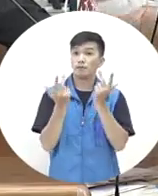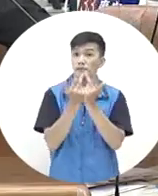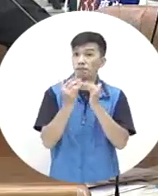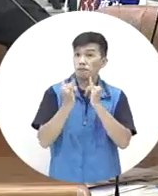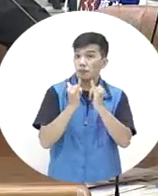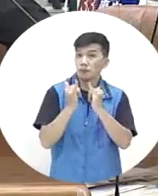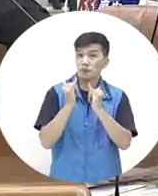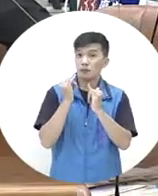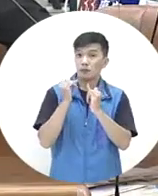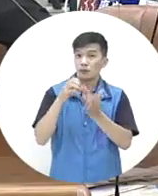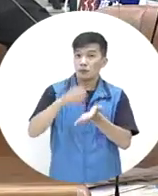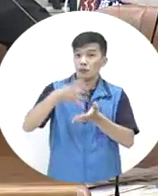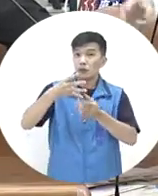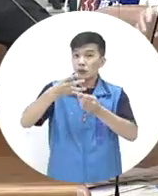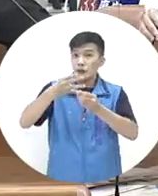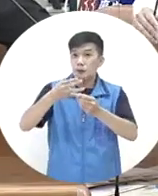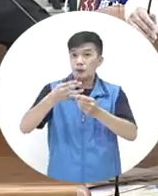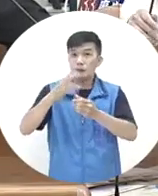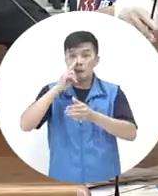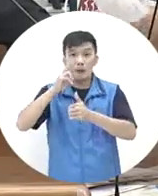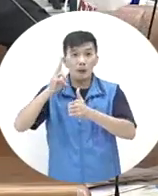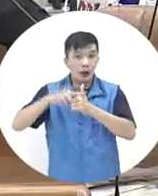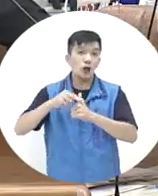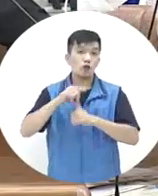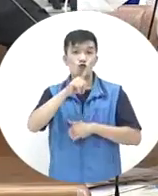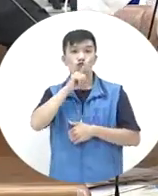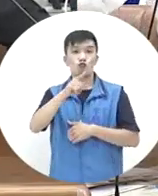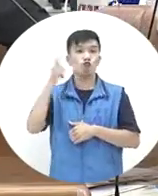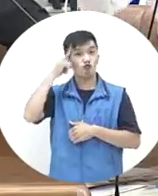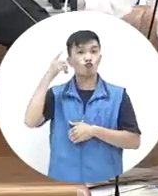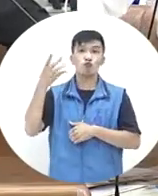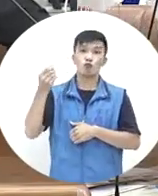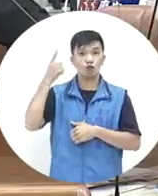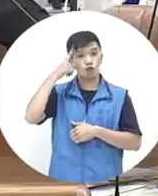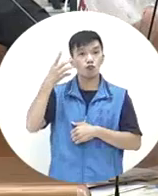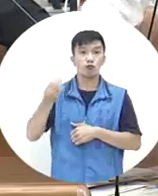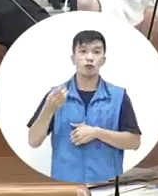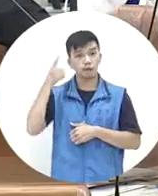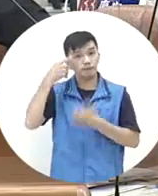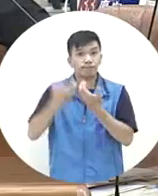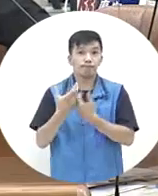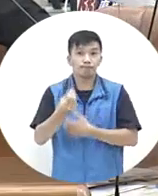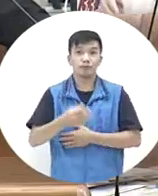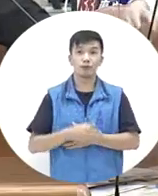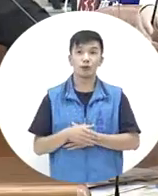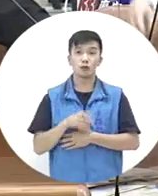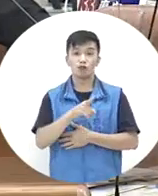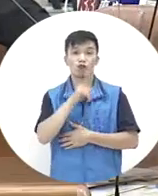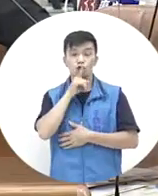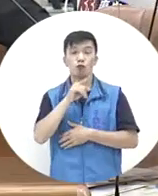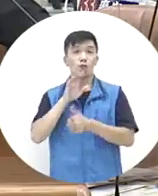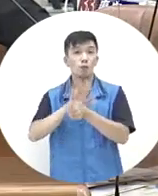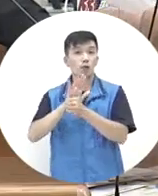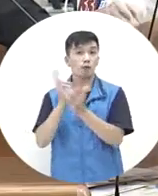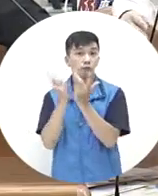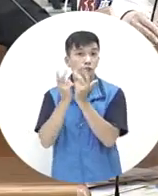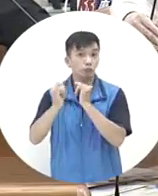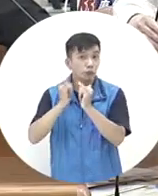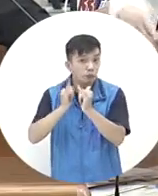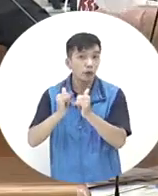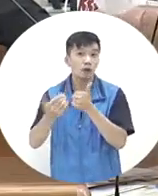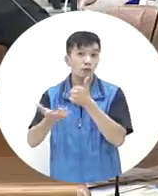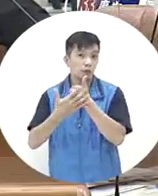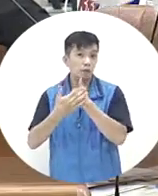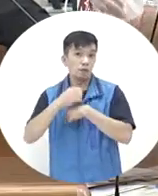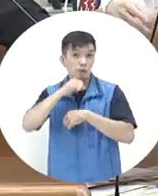候你也说我们没有意见，那请问你，你在这个位置上你又说你一定会捍卫新北市民，你会捍卫台湾人民，我们要